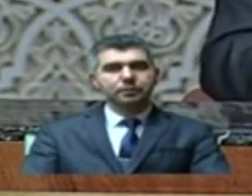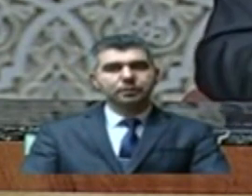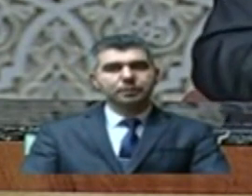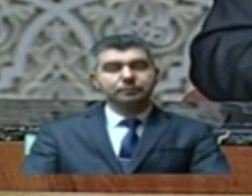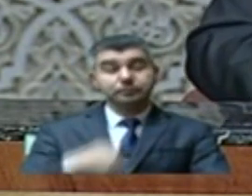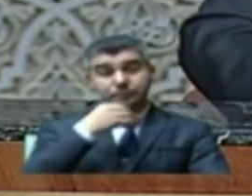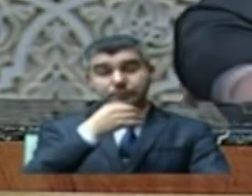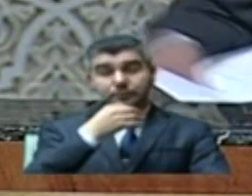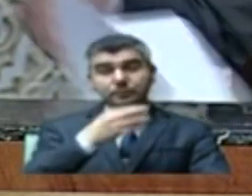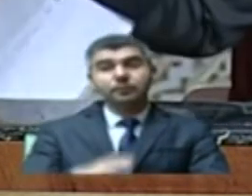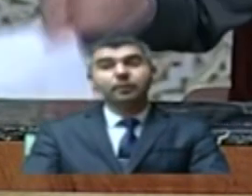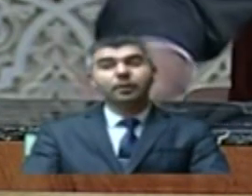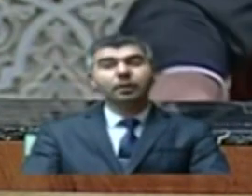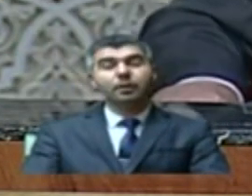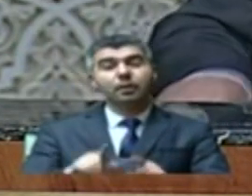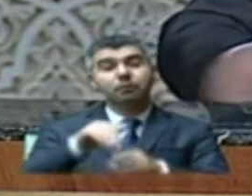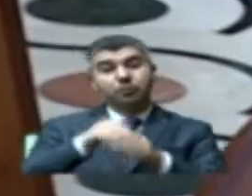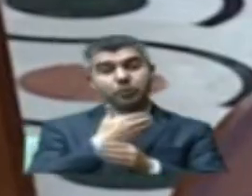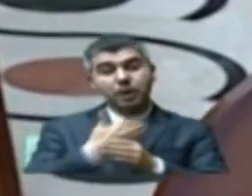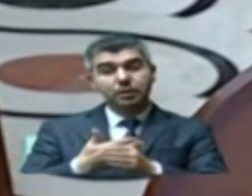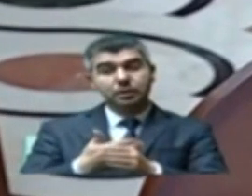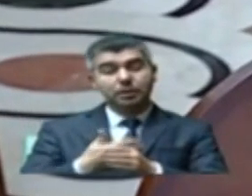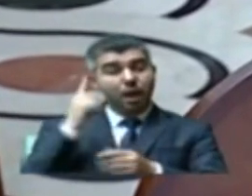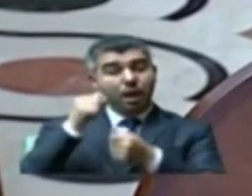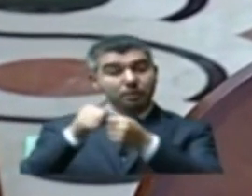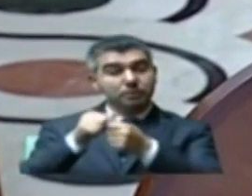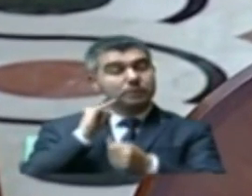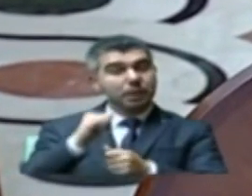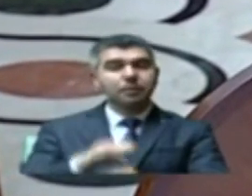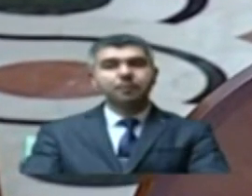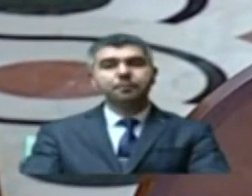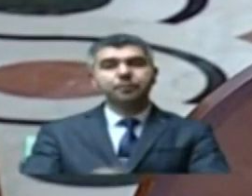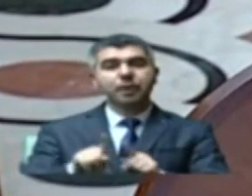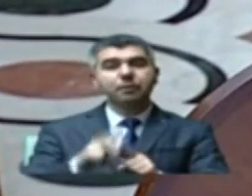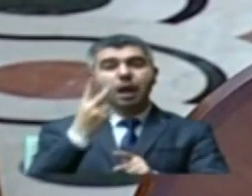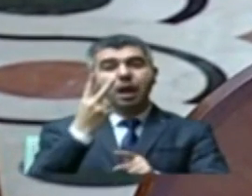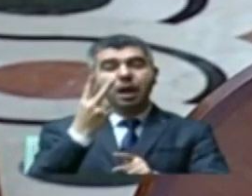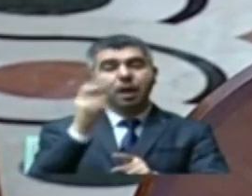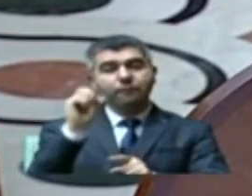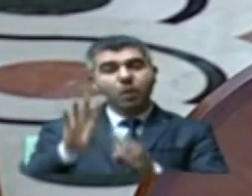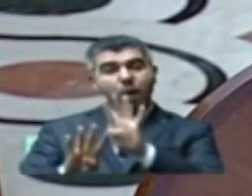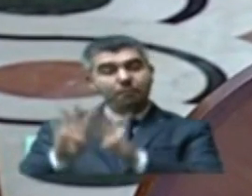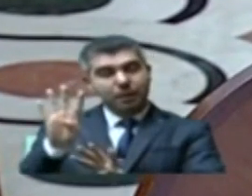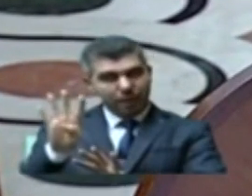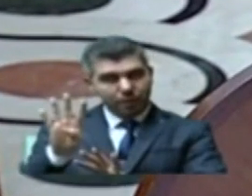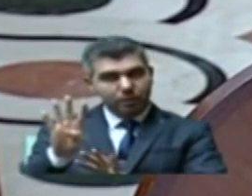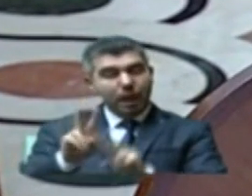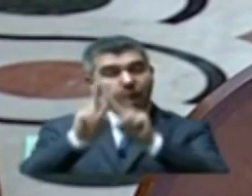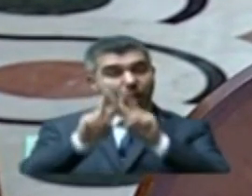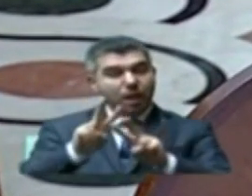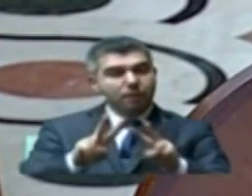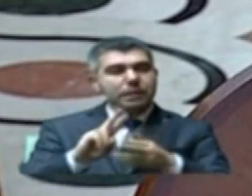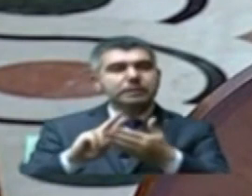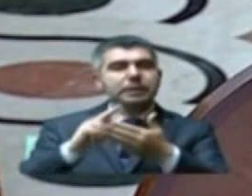بغيت نقول لك السيد المستشار، راك اكدتي بانه حنا في سنه 2014 عاد درنا البحث الوطني